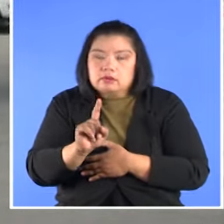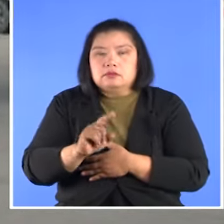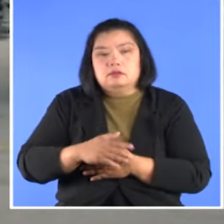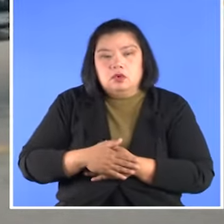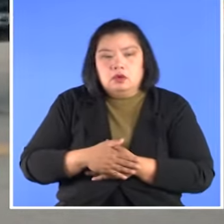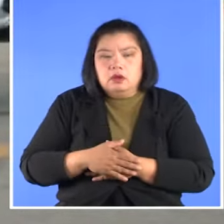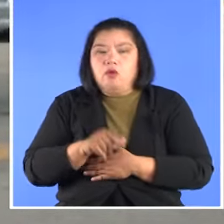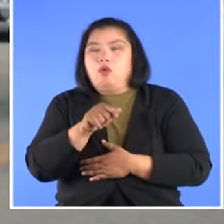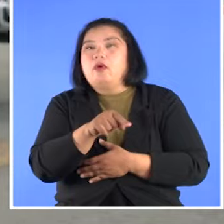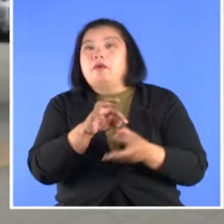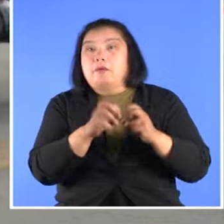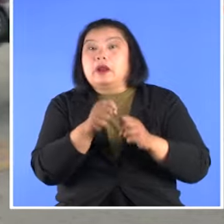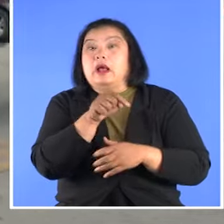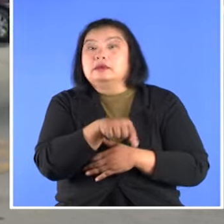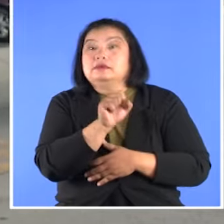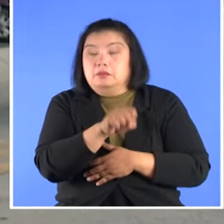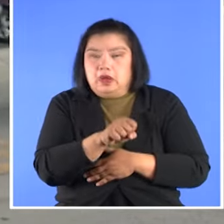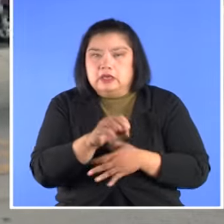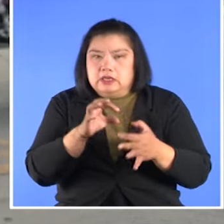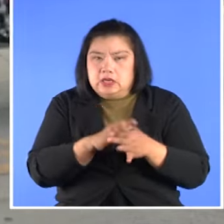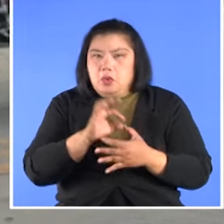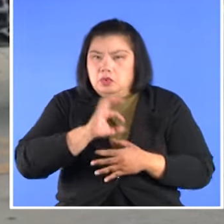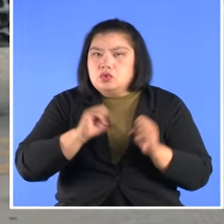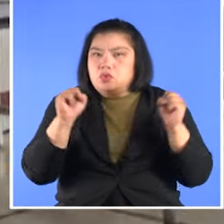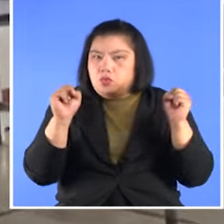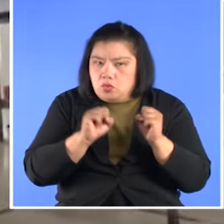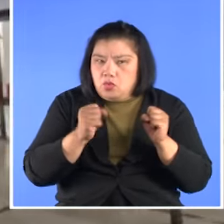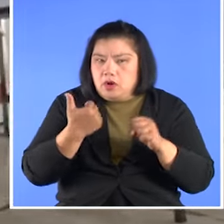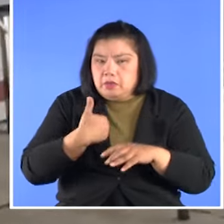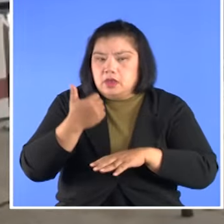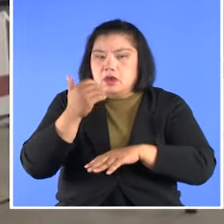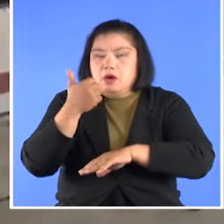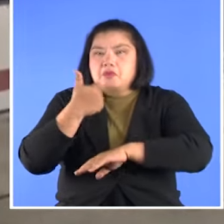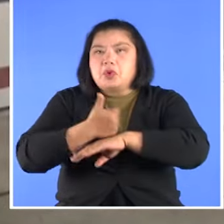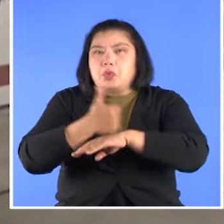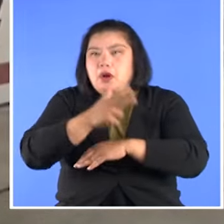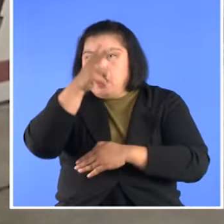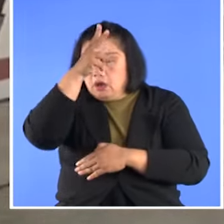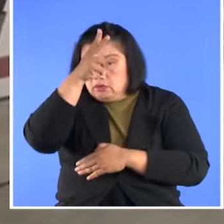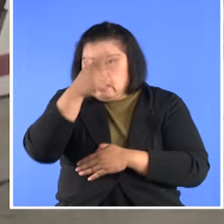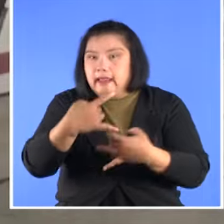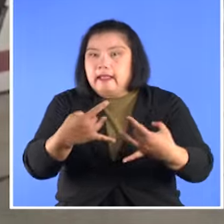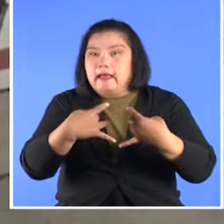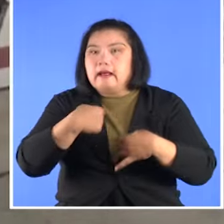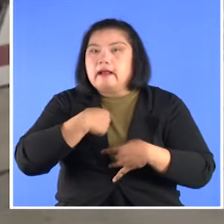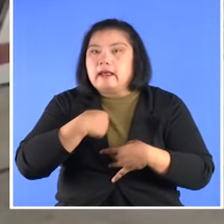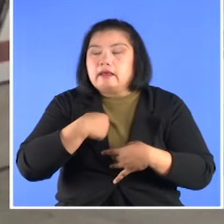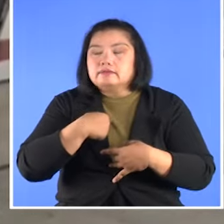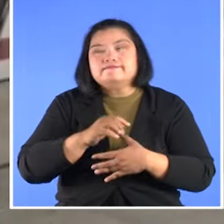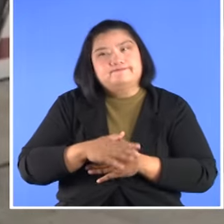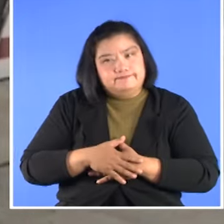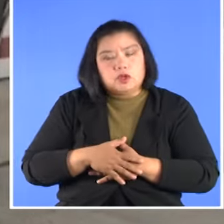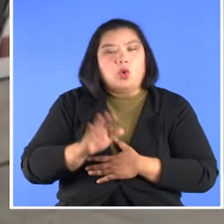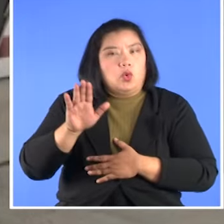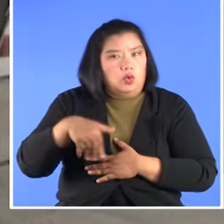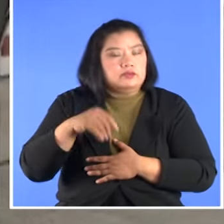กรณีของผู้เสียหายวิตกว่าฝีมือเนี่ยน่าจะเป็นผู้ที่มีอิทธิพลในพื้นที่นะครับตำรวจเนี่ยก็บอกว่าไม่เป็นไรเอ